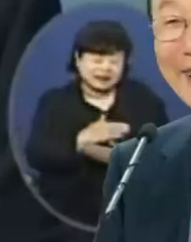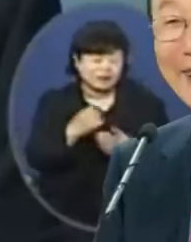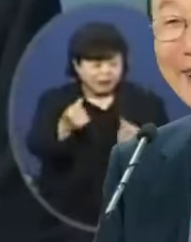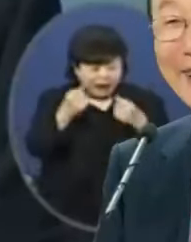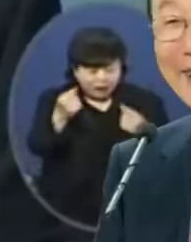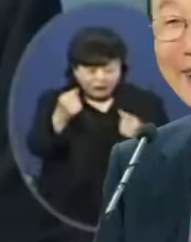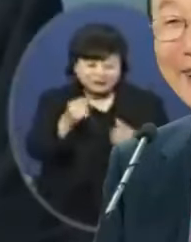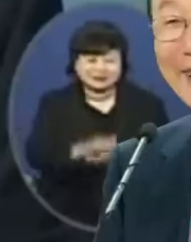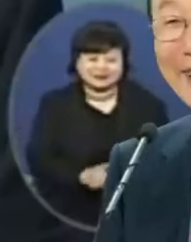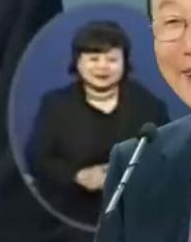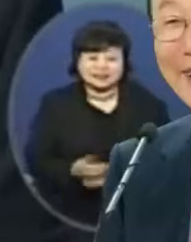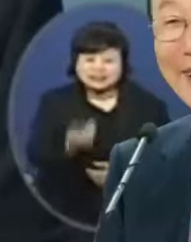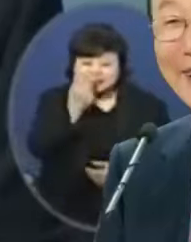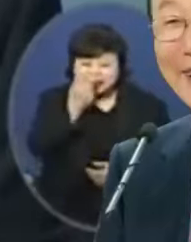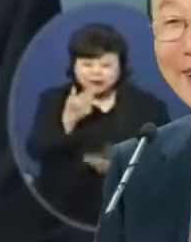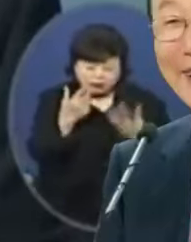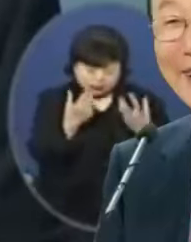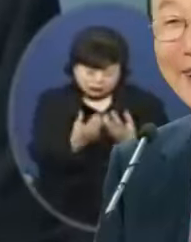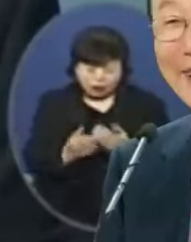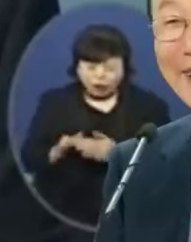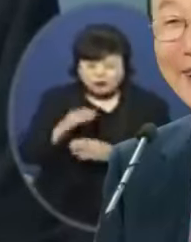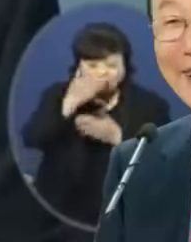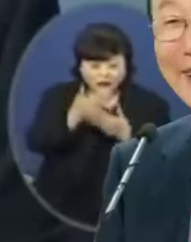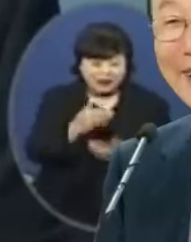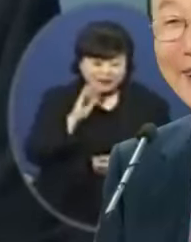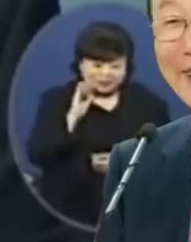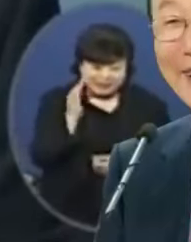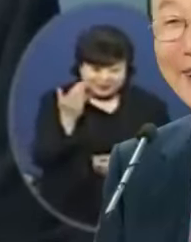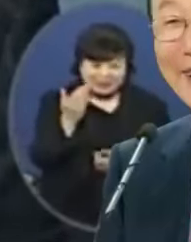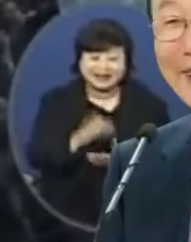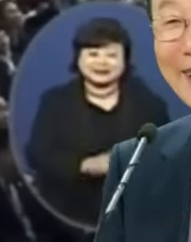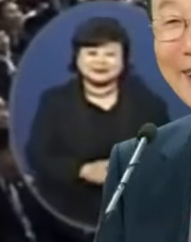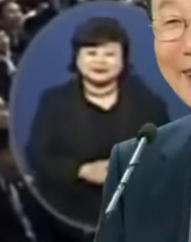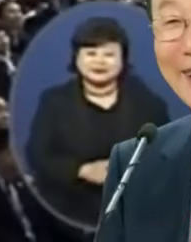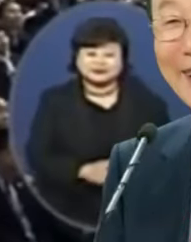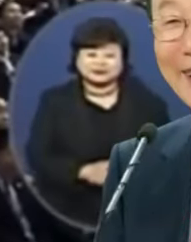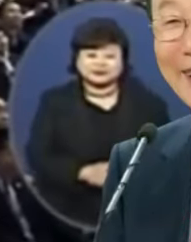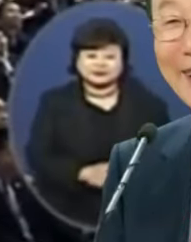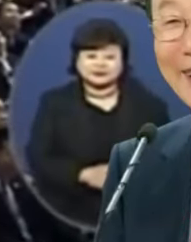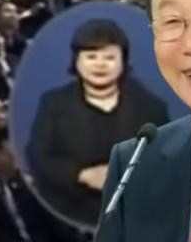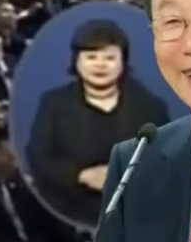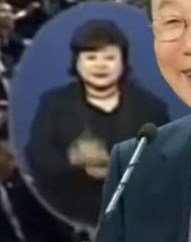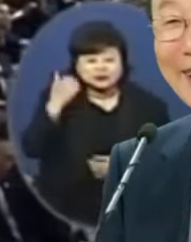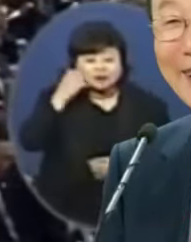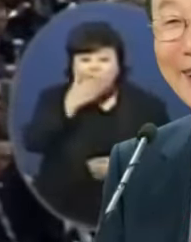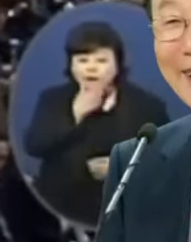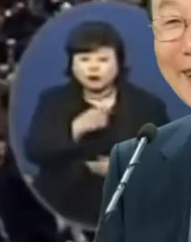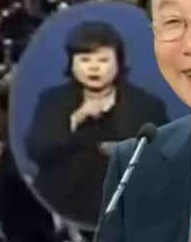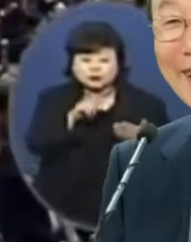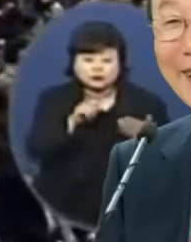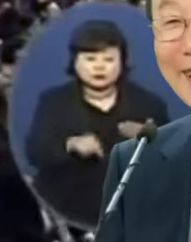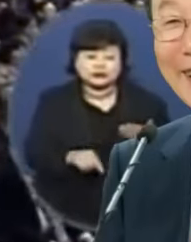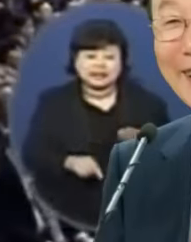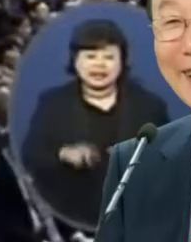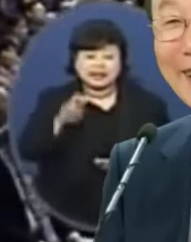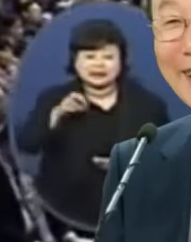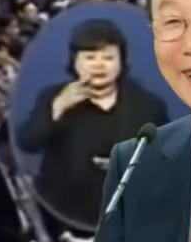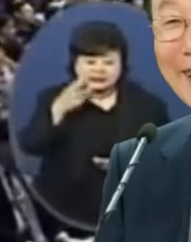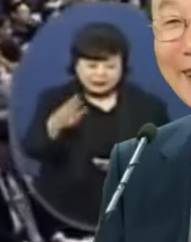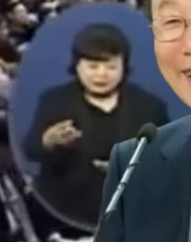잘됨에 강건하고 생명을 얻되 넘치게 얻는 역사가 일어나게 되는 것입니다. 누가복음 9장 23절에 또 무리에게